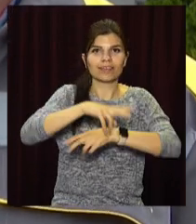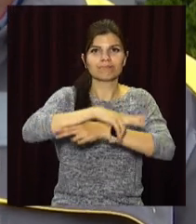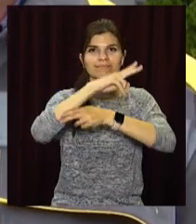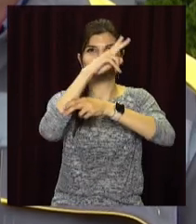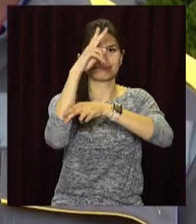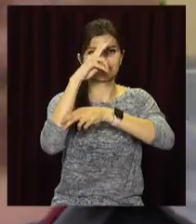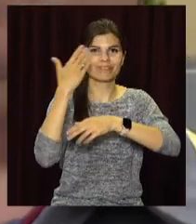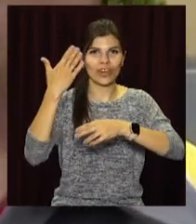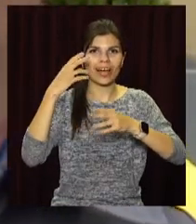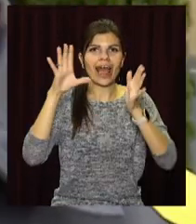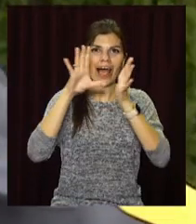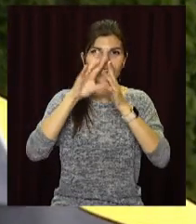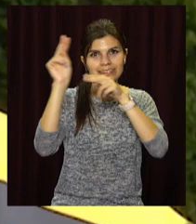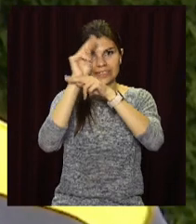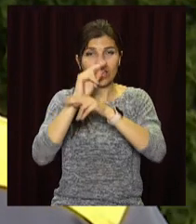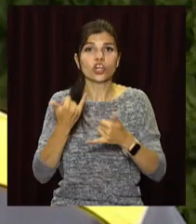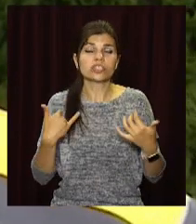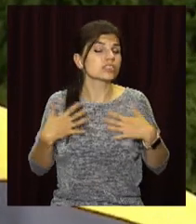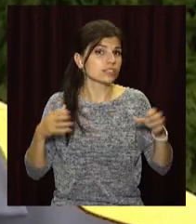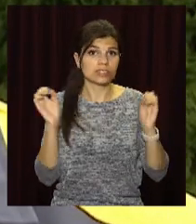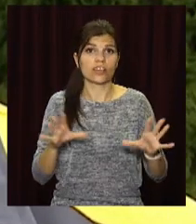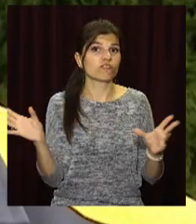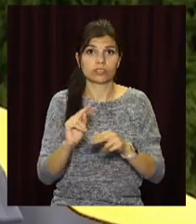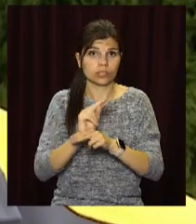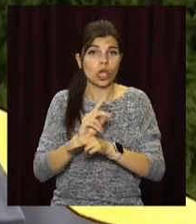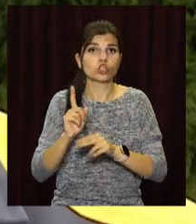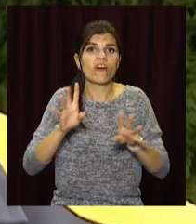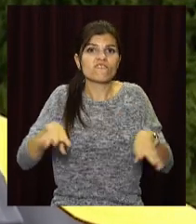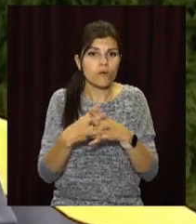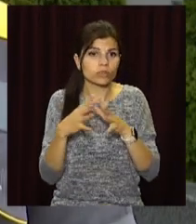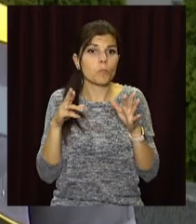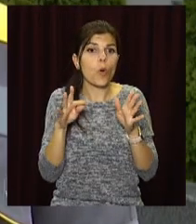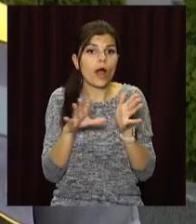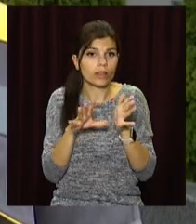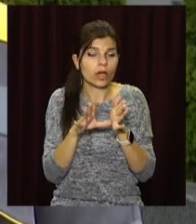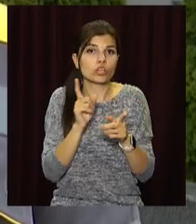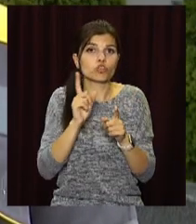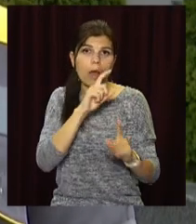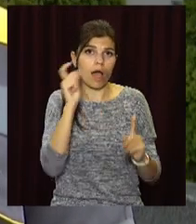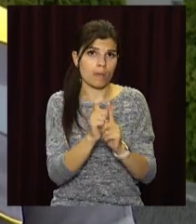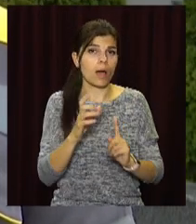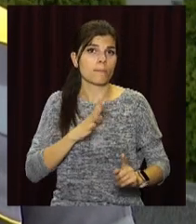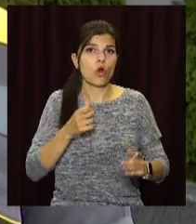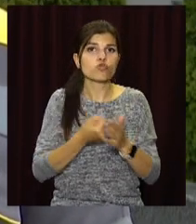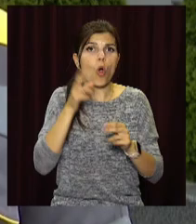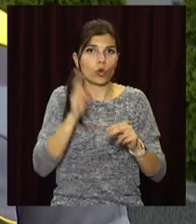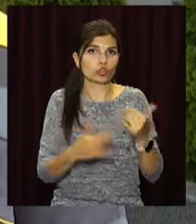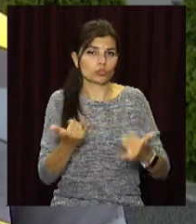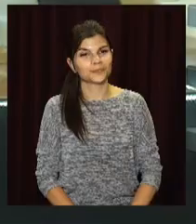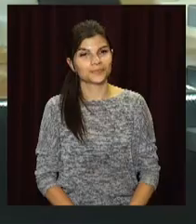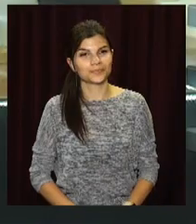відновлення електроснабження. Приложимо максимум зусиль, щоб відновлення електроснабження закінчено було к концу сьогоднішнього